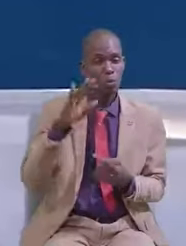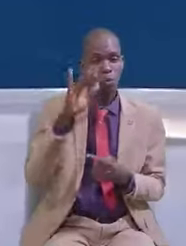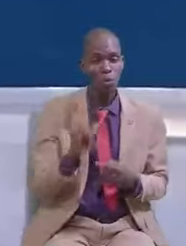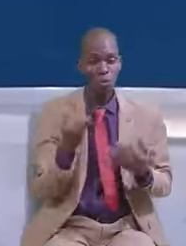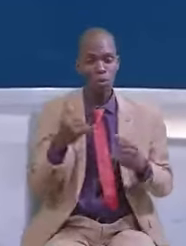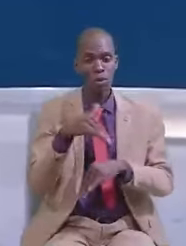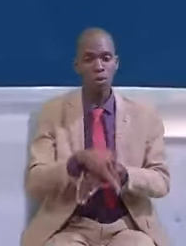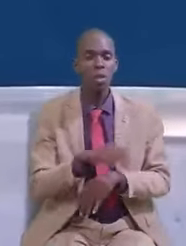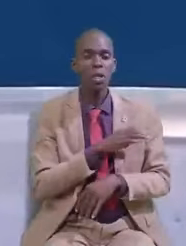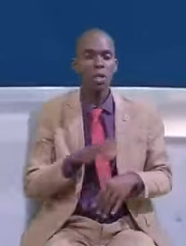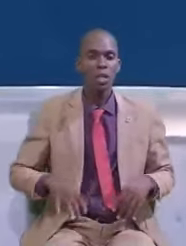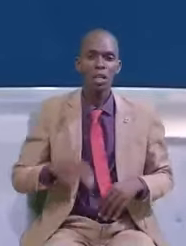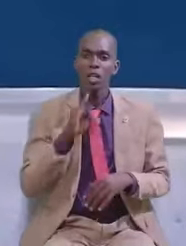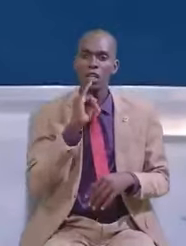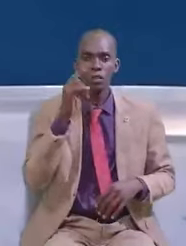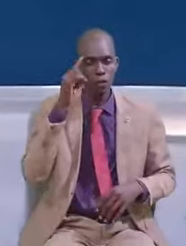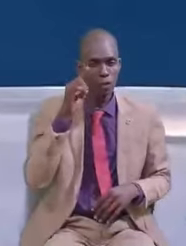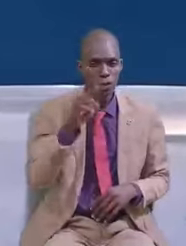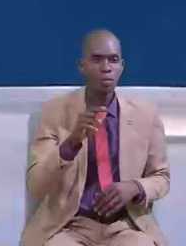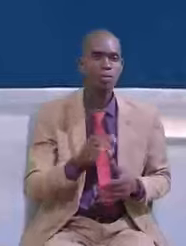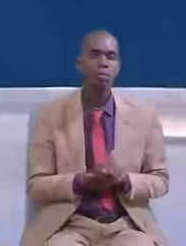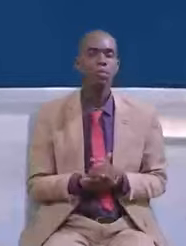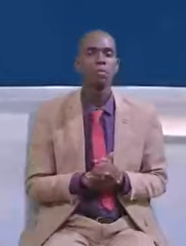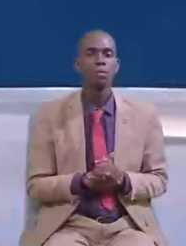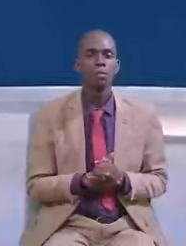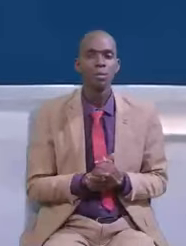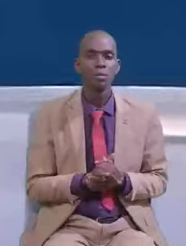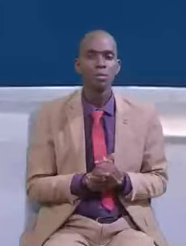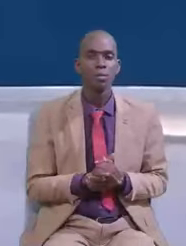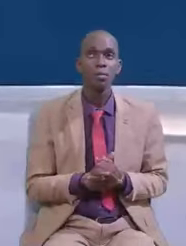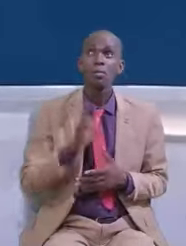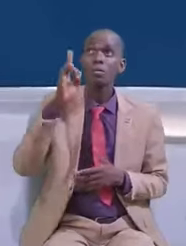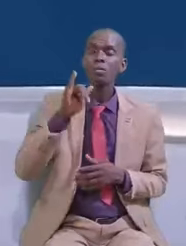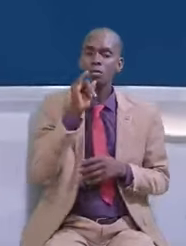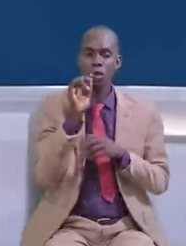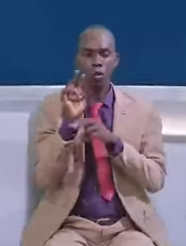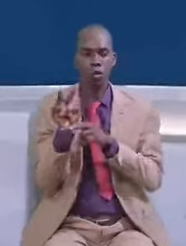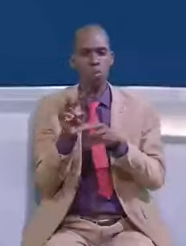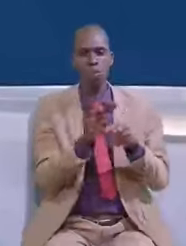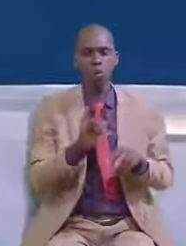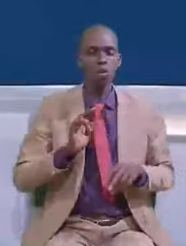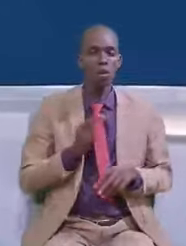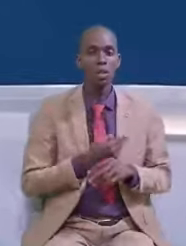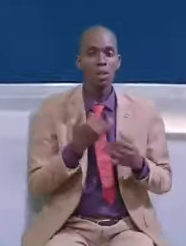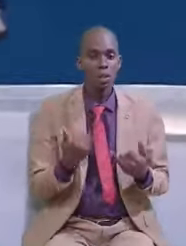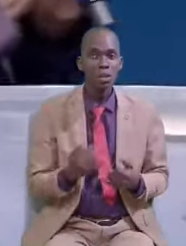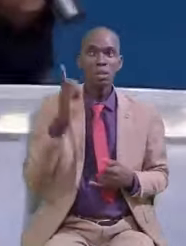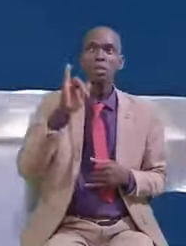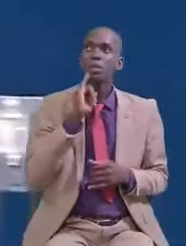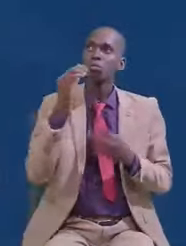Spirituellement ce soir, Christ est pour vous. Il nous regarde maintenant. Il nous voit maintenant.